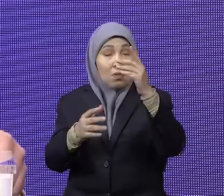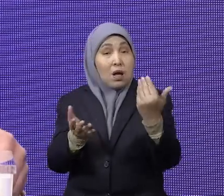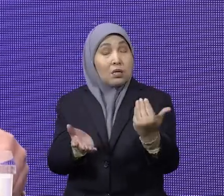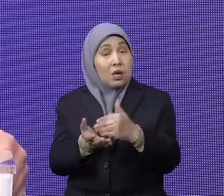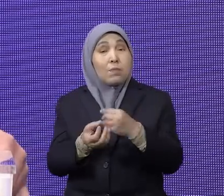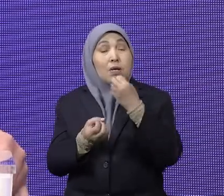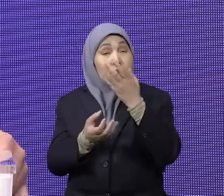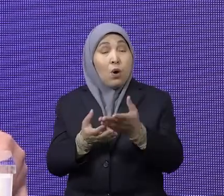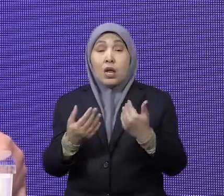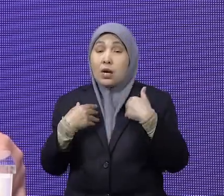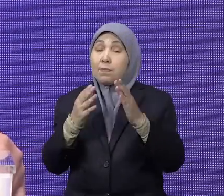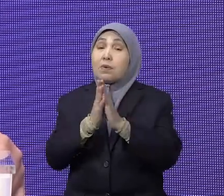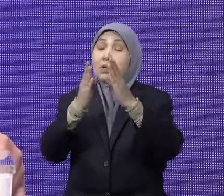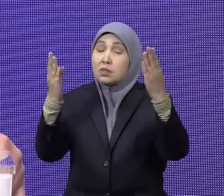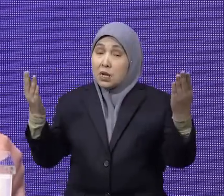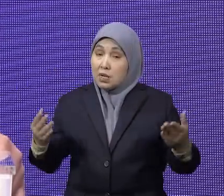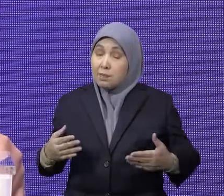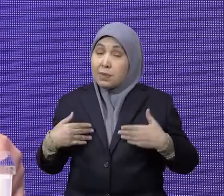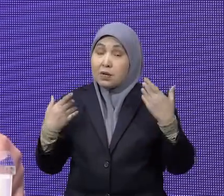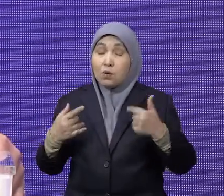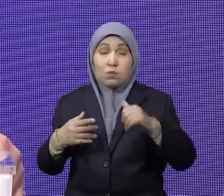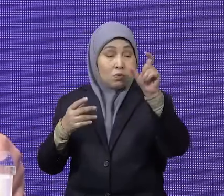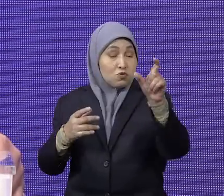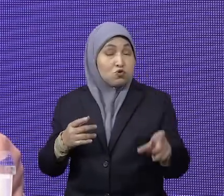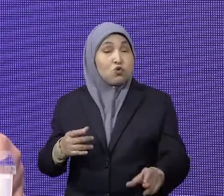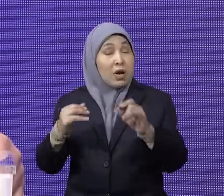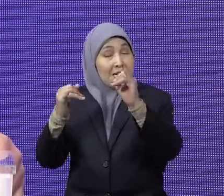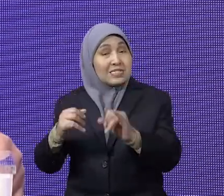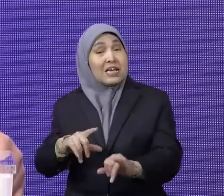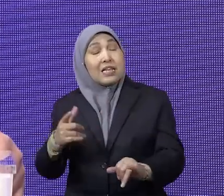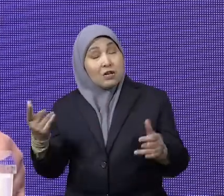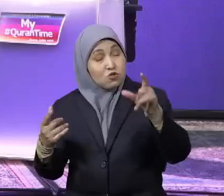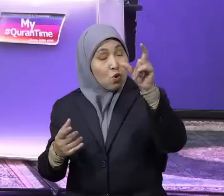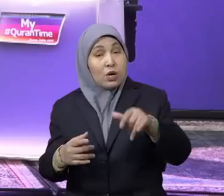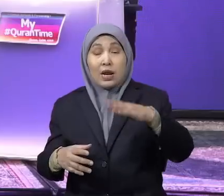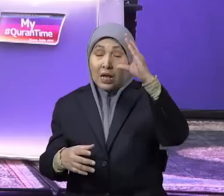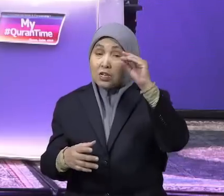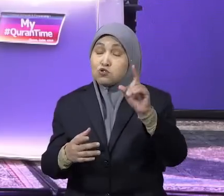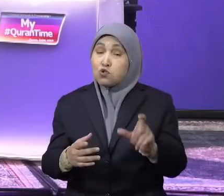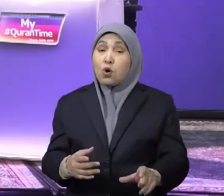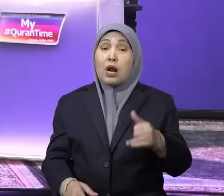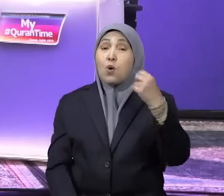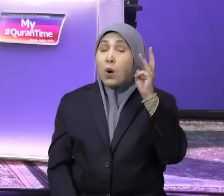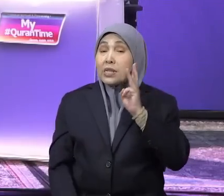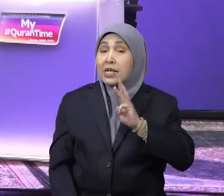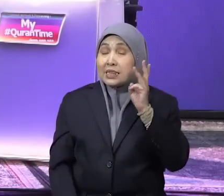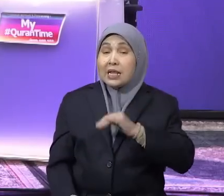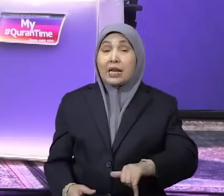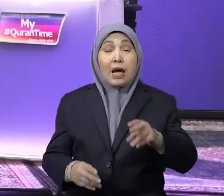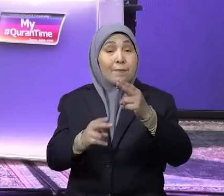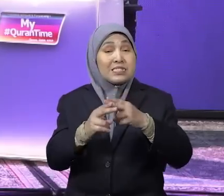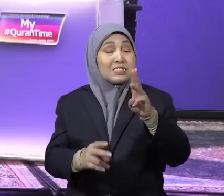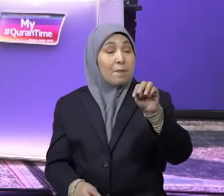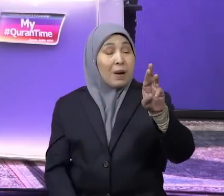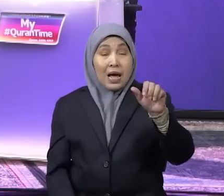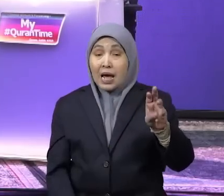lagi mengkhabarkan ada berita gembira untuk seorang insan yang lain. Kalau tadi untuk seorang lelaki, ini untuk seorang wanita yang namanya